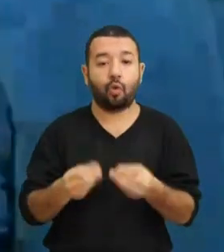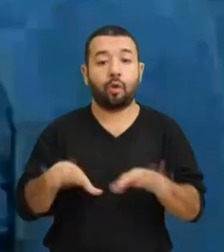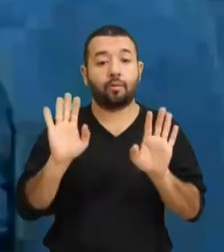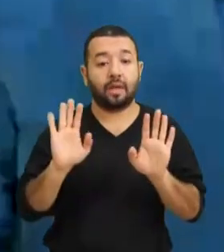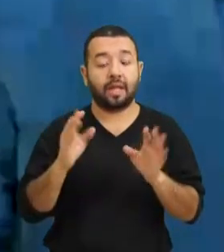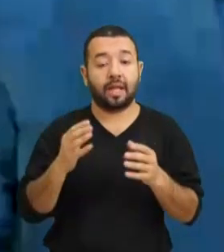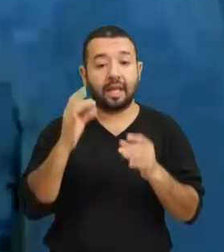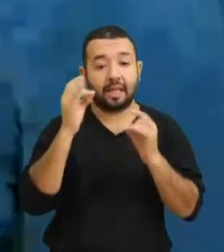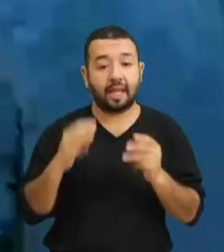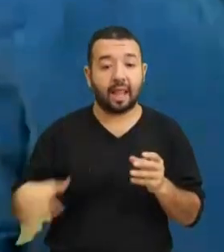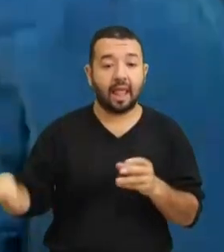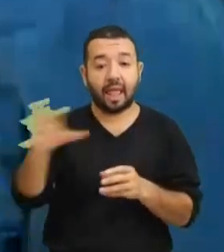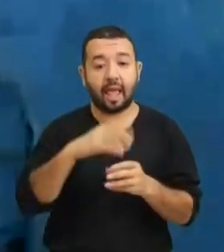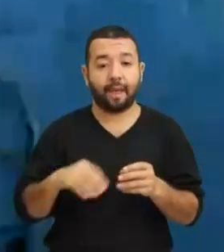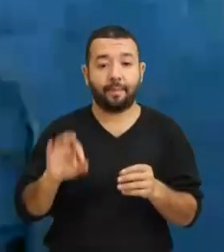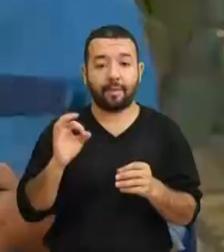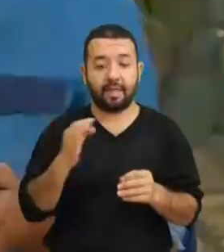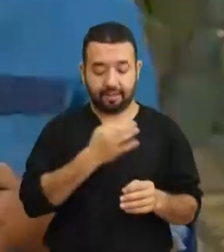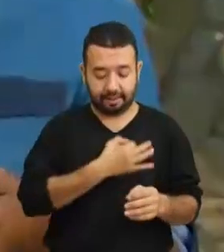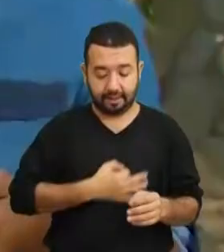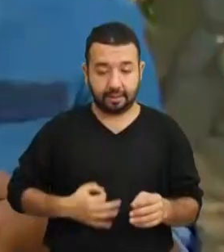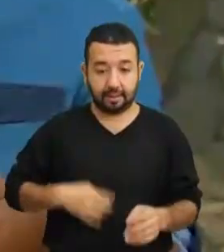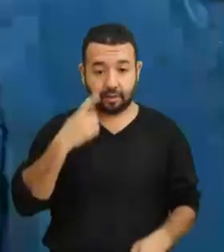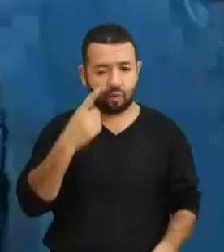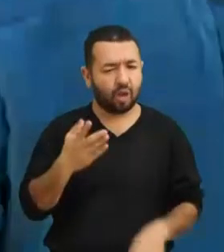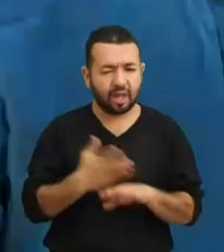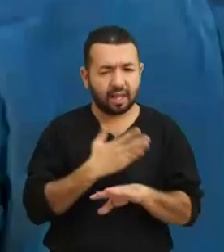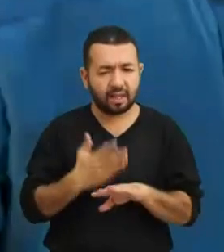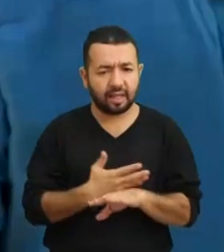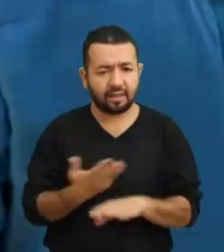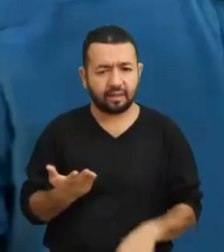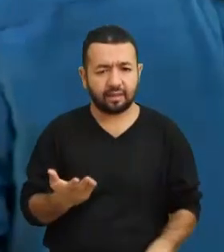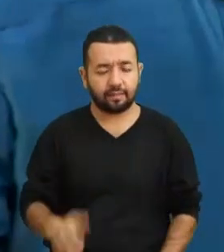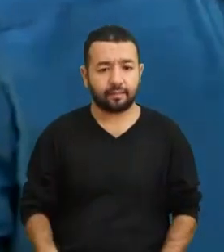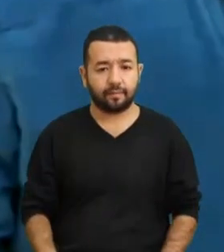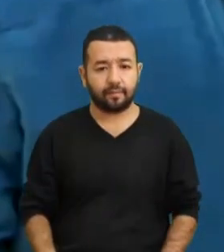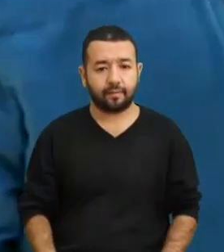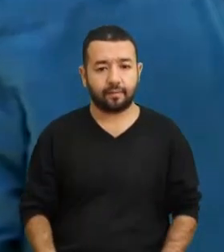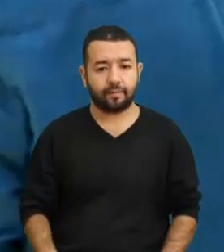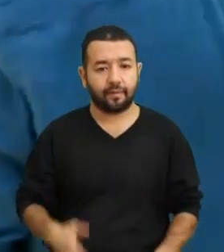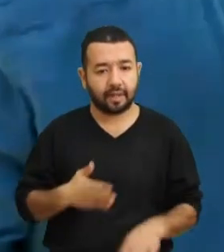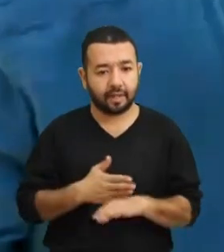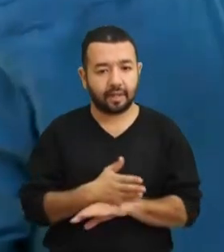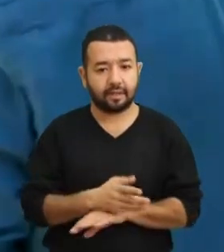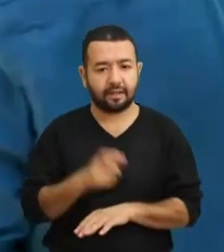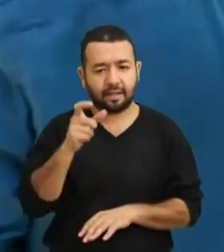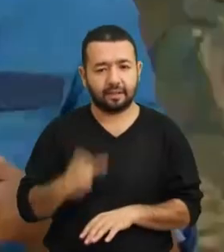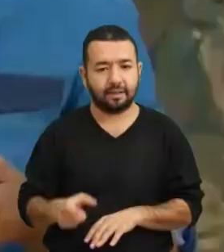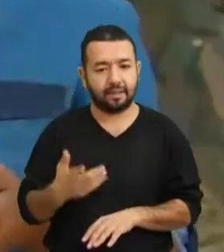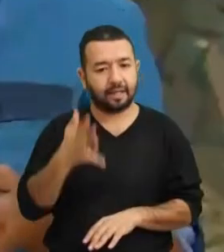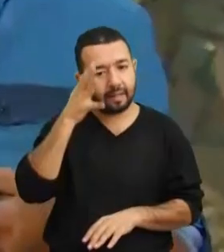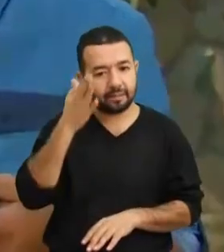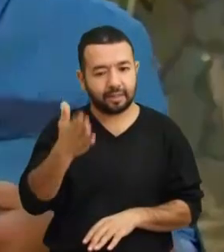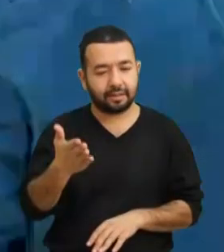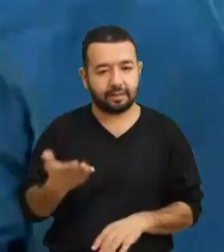Gelen bütün takılar üstünüze takılacak. O niyeymiş Şükrü? Benim şöyle yani, gerçekten çok savuruyorsunuz bazen.